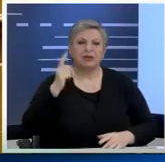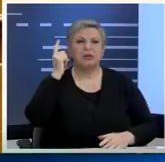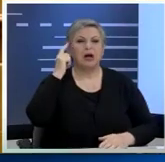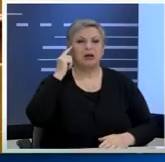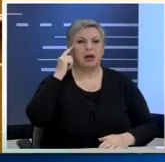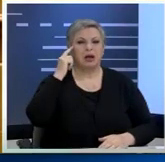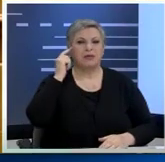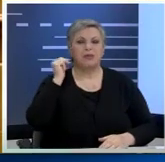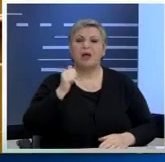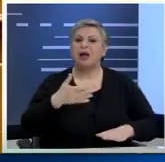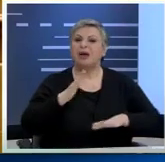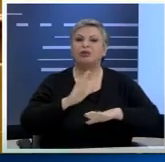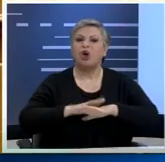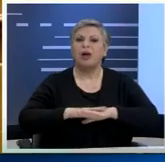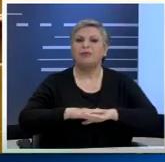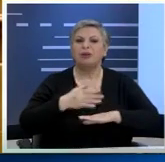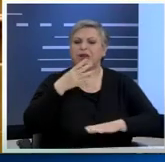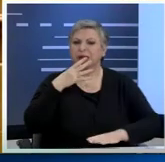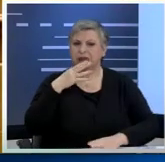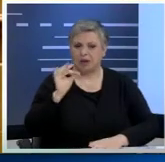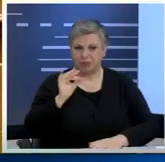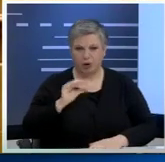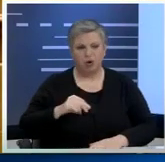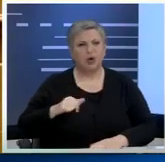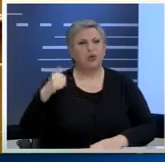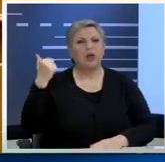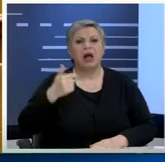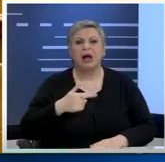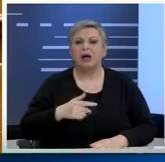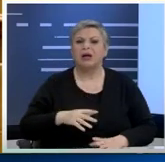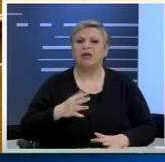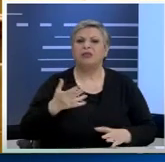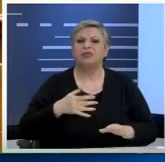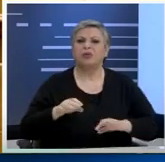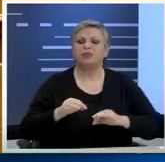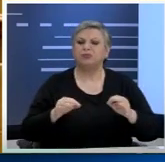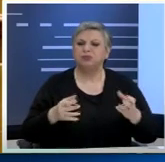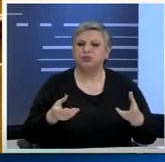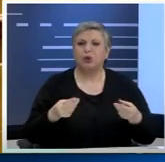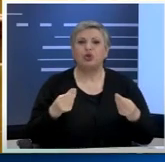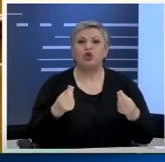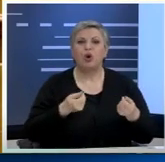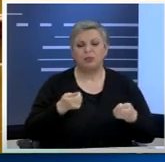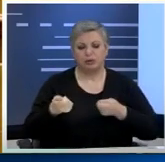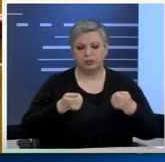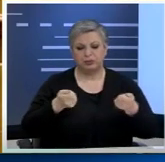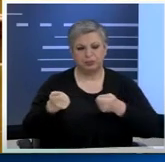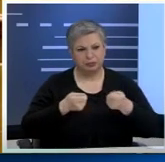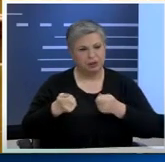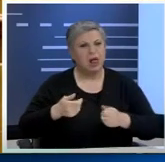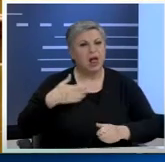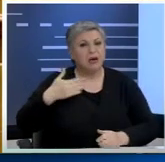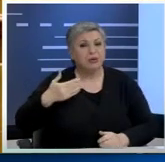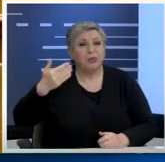προϊόν της κάκιστης διαχείρισης των δημοσίων οικονομικών των προηγούμενων χρόνων και ειδικά των ετών